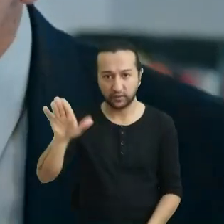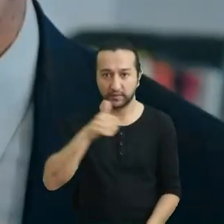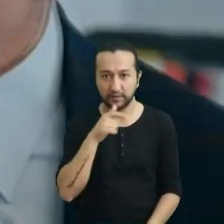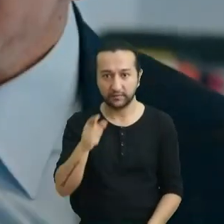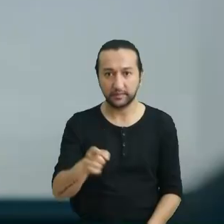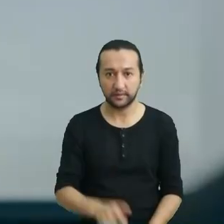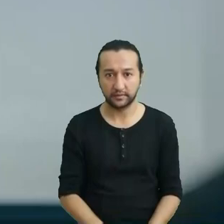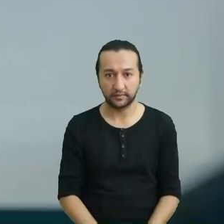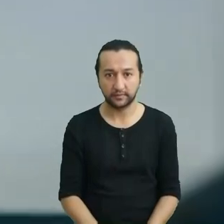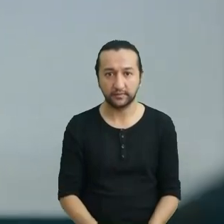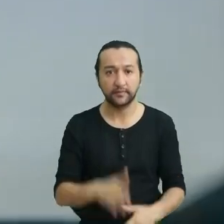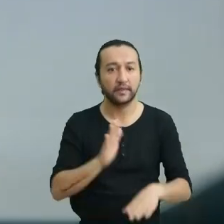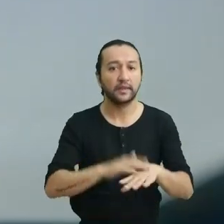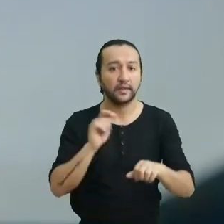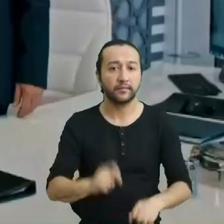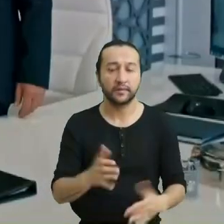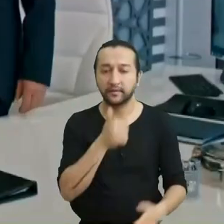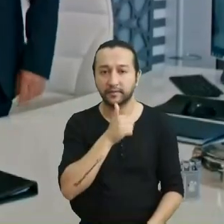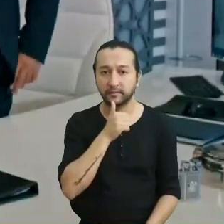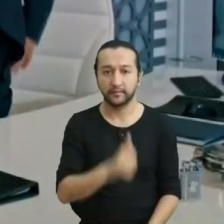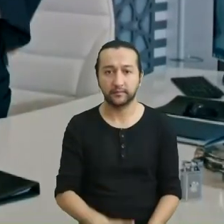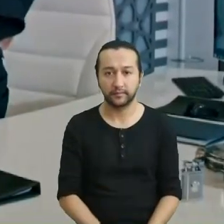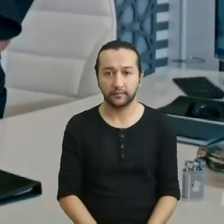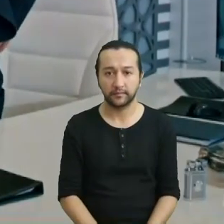adamları? Ne yapsaydık efendim?